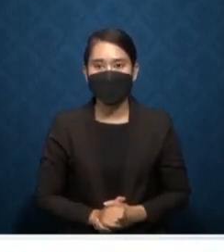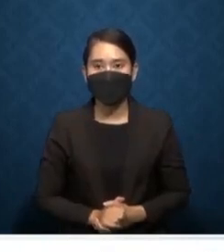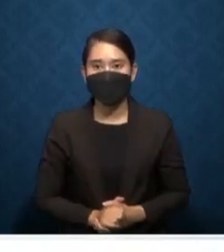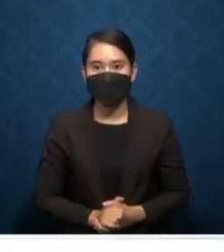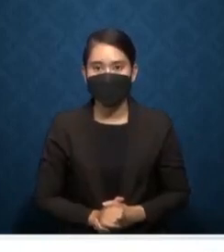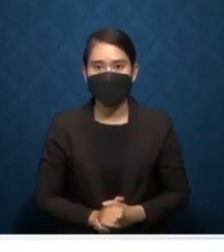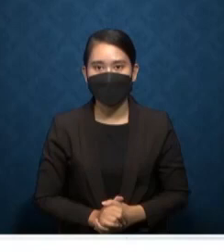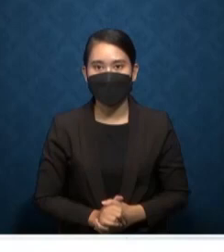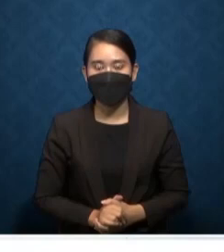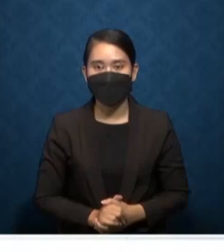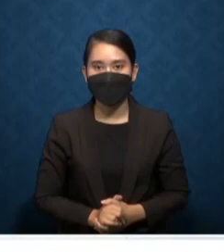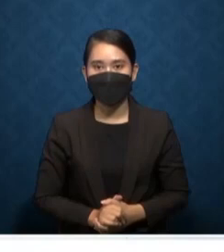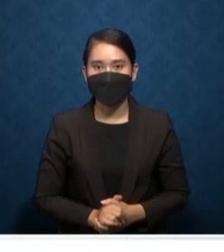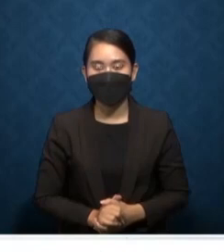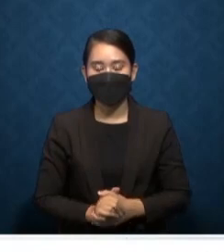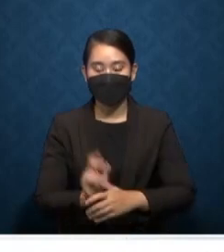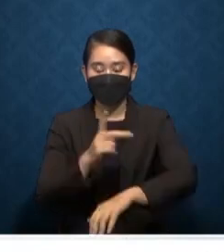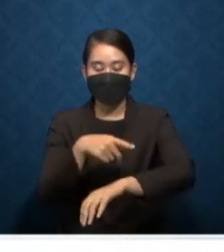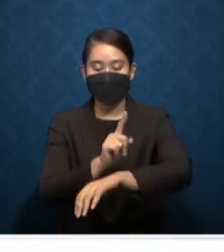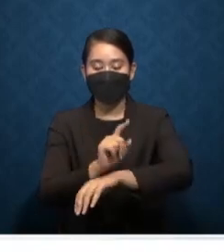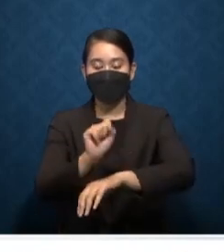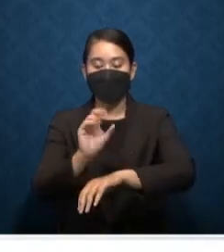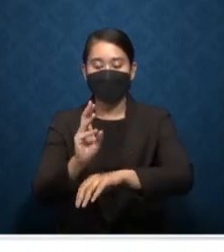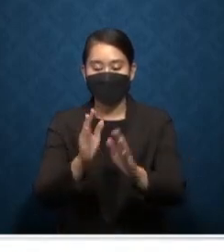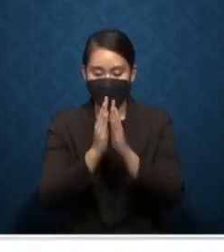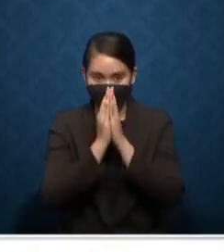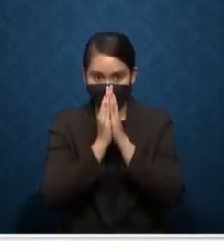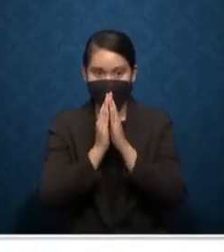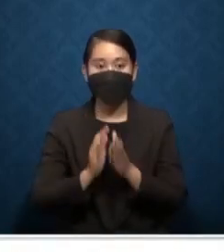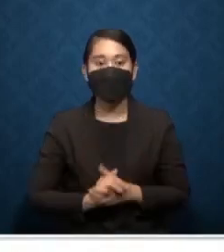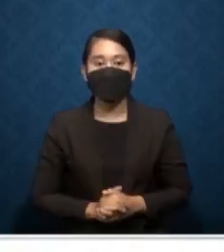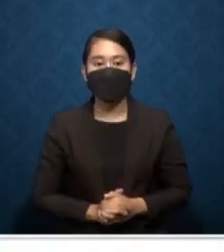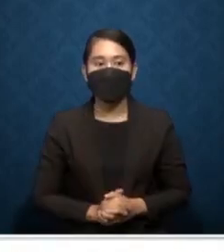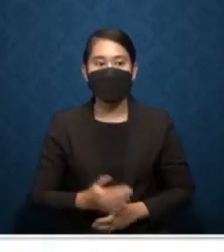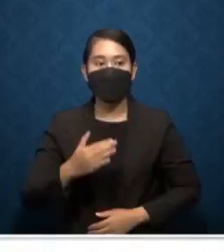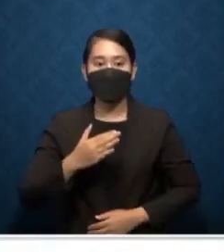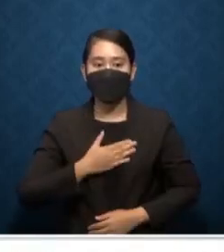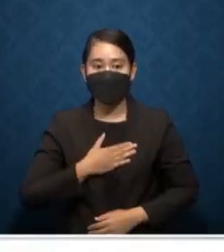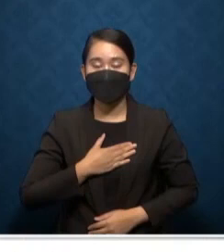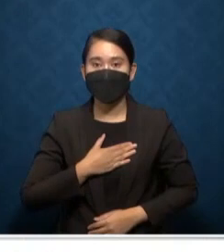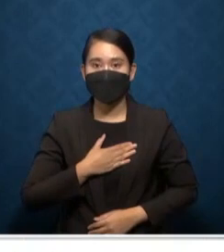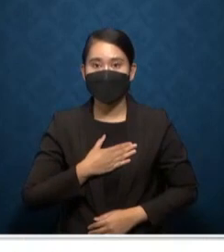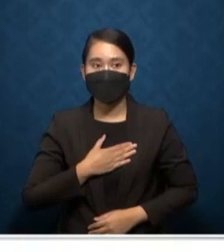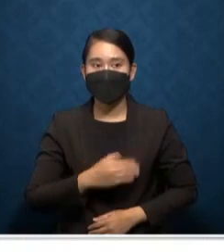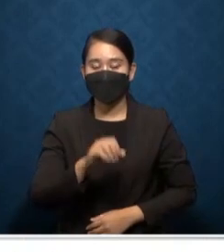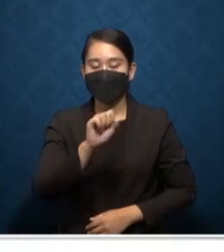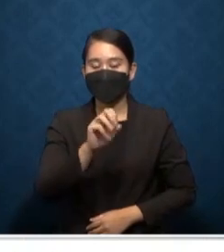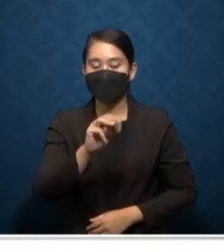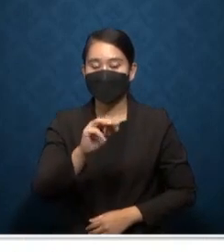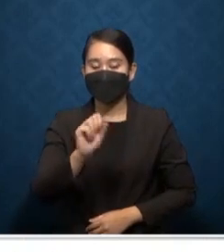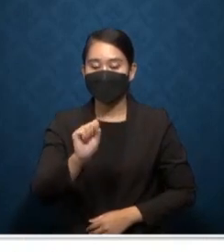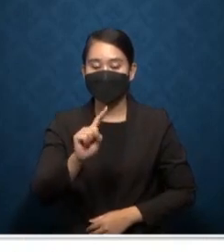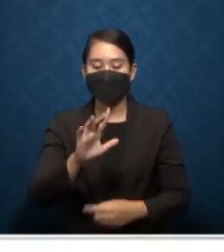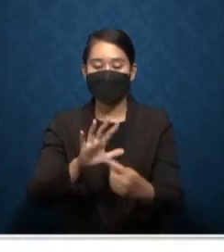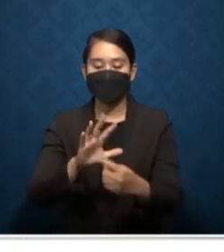กับเรียนท่านประทานอุทธษภาที่กรับกับผม ในสมศักษเทพสุทิน